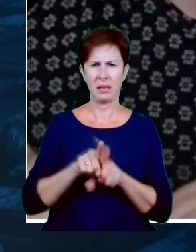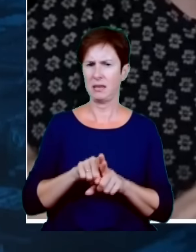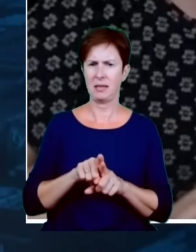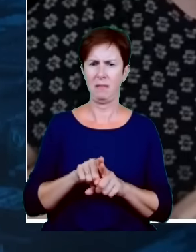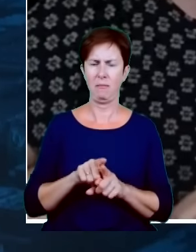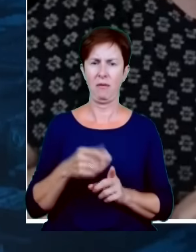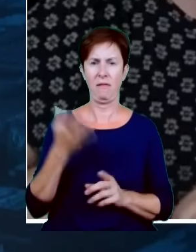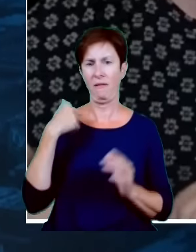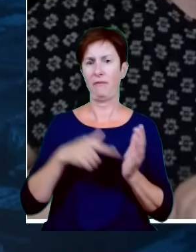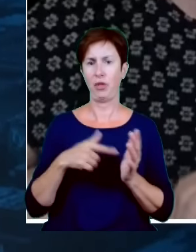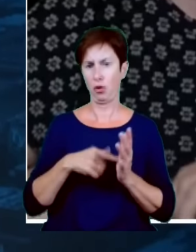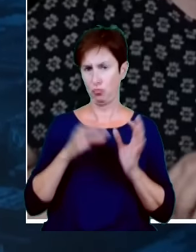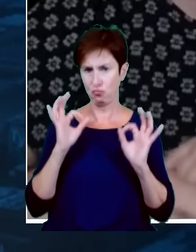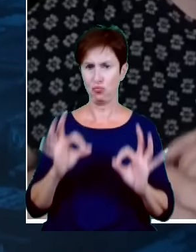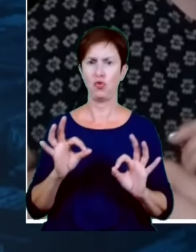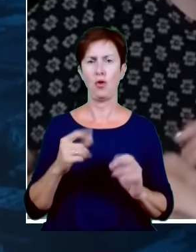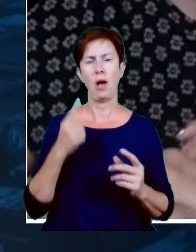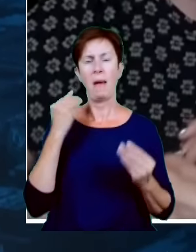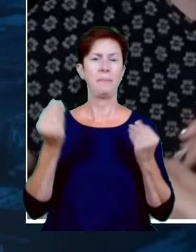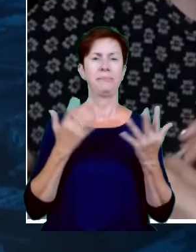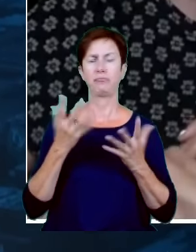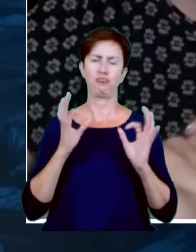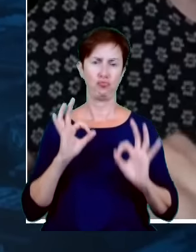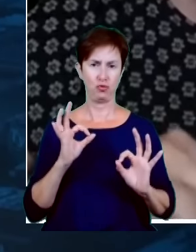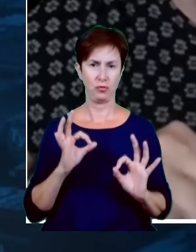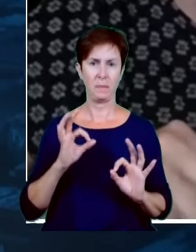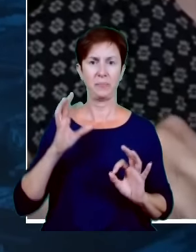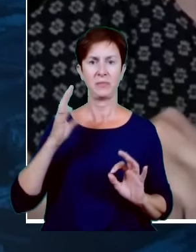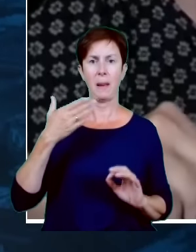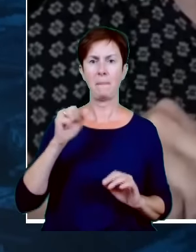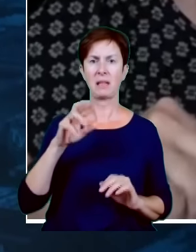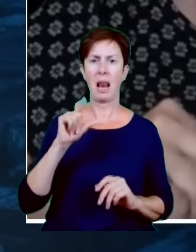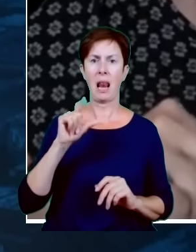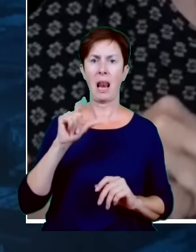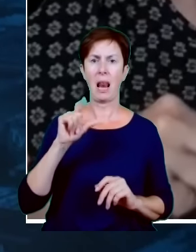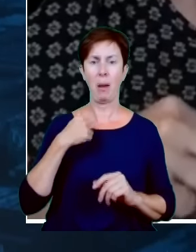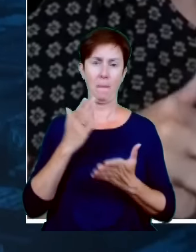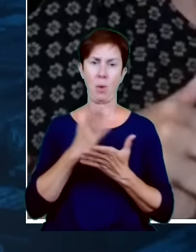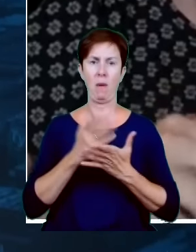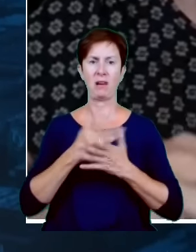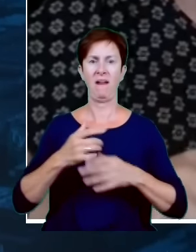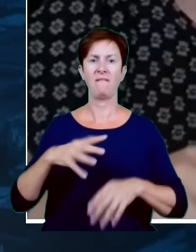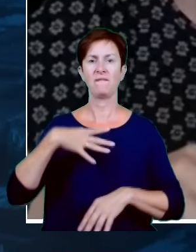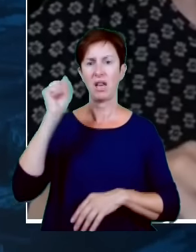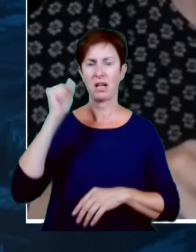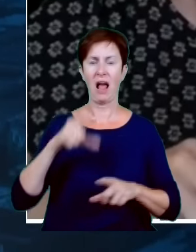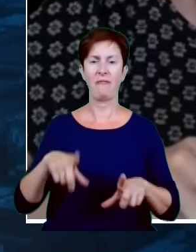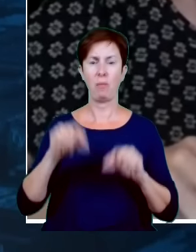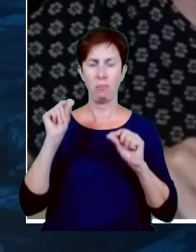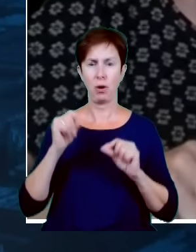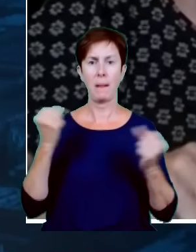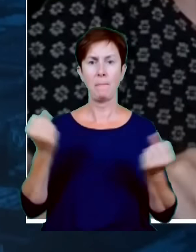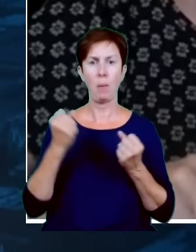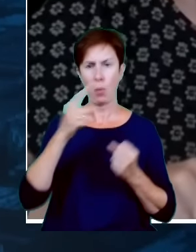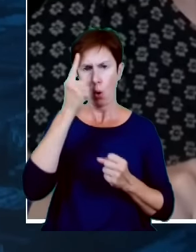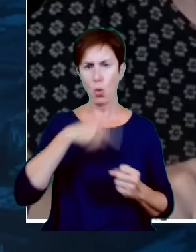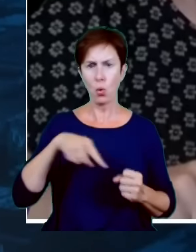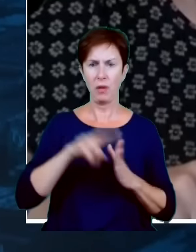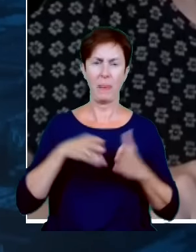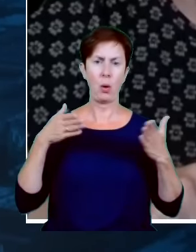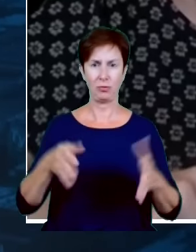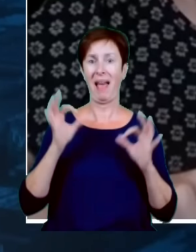to było zgodne z państwa estetyką i nawet Marta Lempart miała wam pomóc wygrać wybory i mobilizować ludzi żeby wychodzili na ulicę A dzisiaj